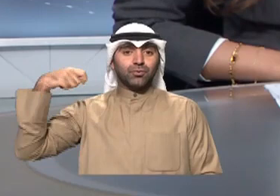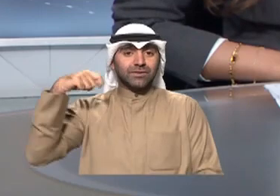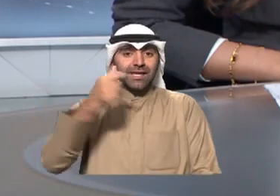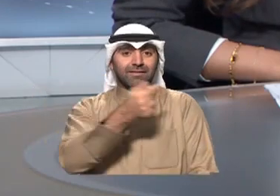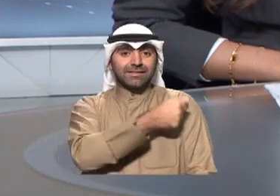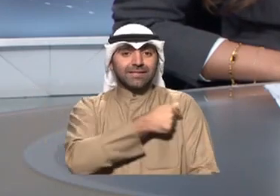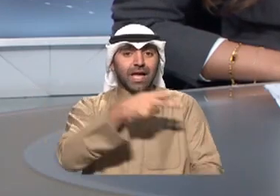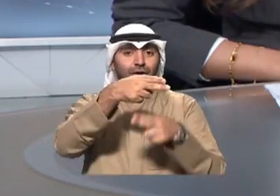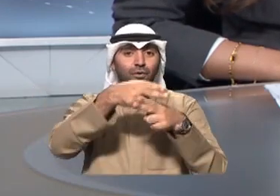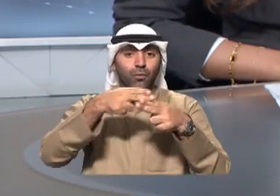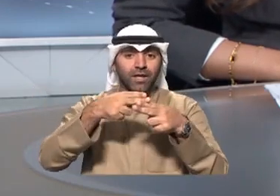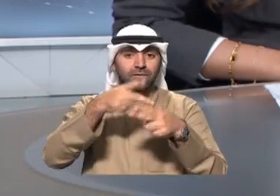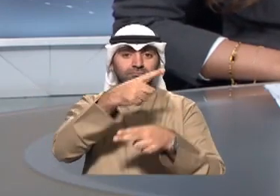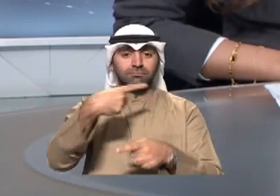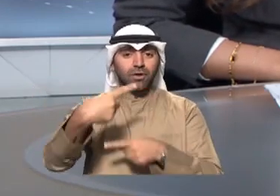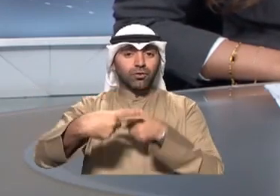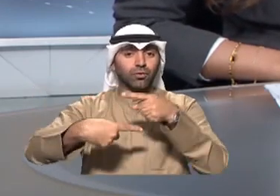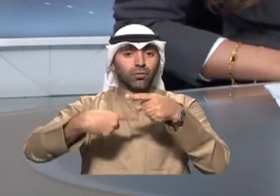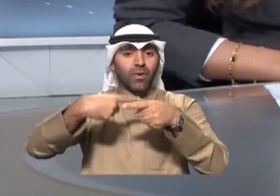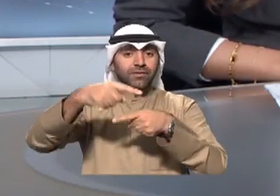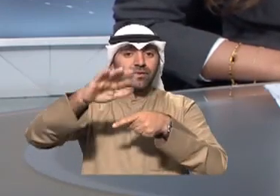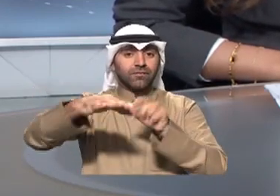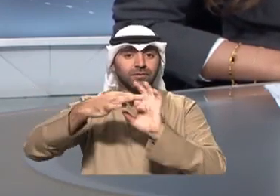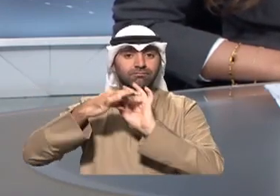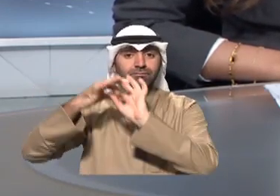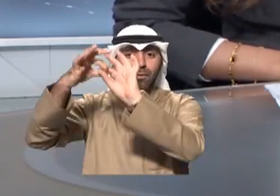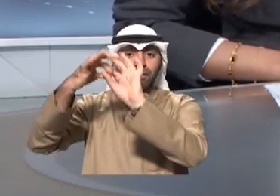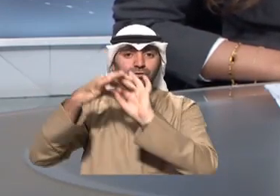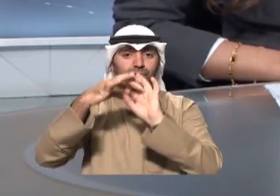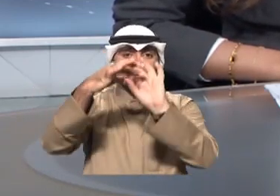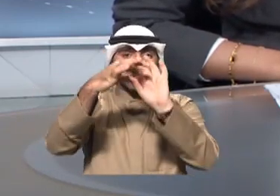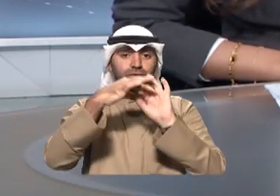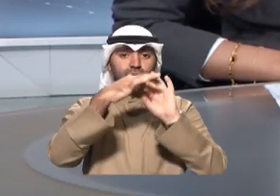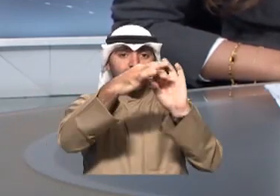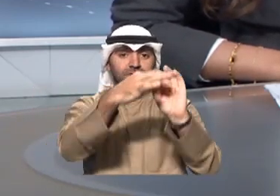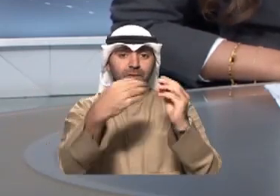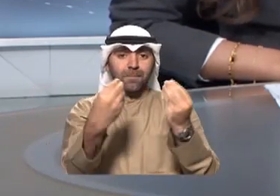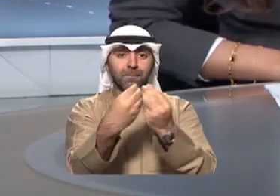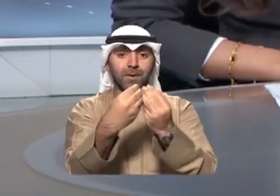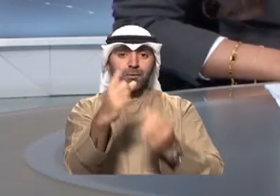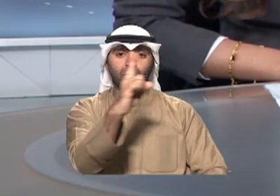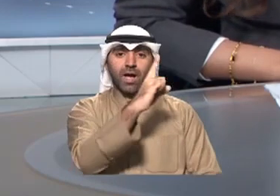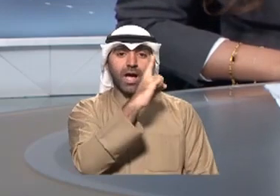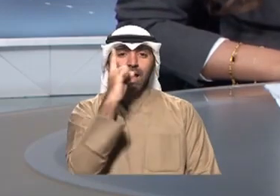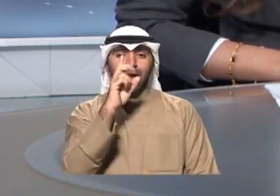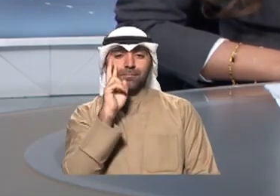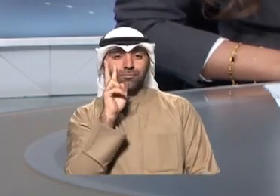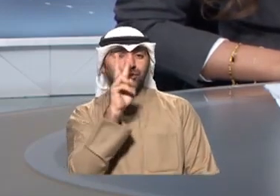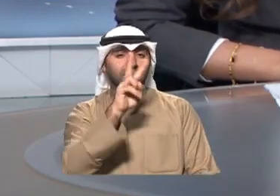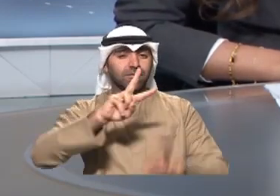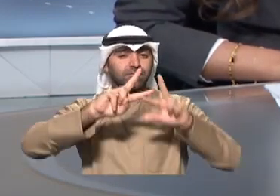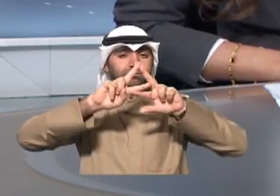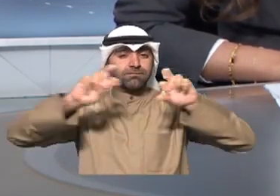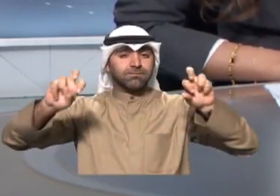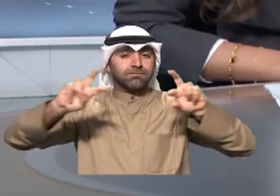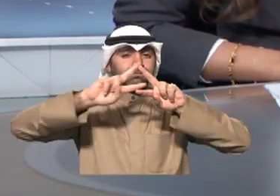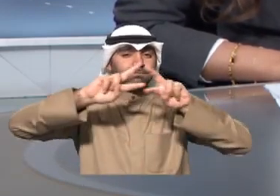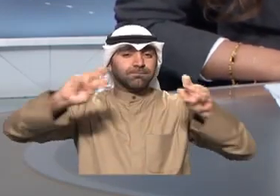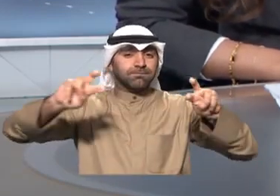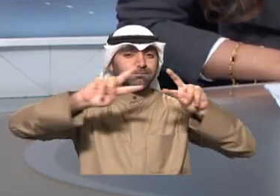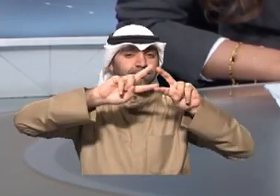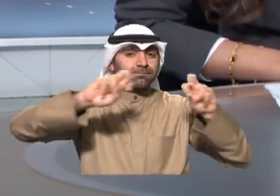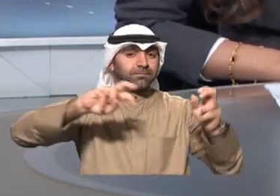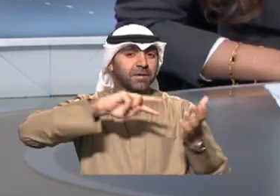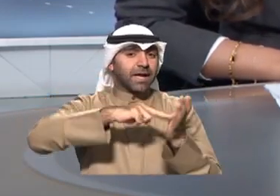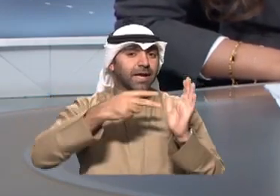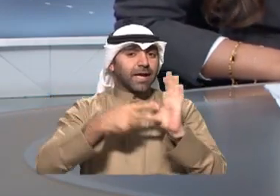لمتابعة ومراقبة آخر المستجدات المتعلقة بهذه السلالة الجديدة. نعم، مختصون أكدوا أن النسخة الجديدة